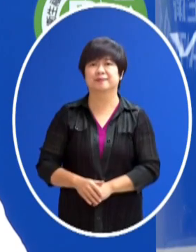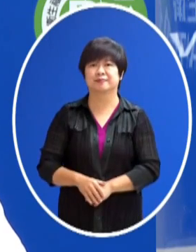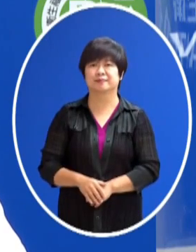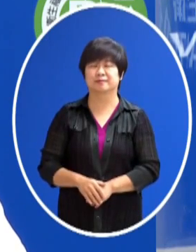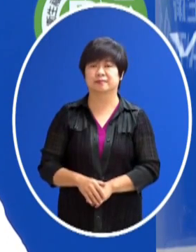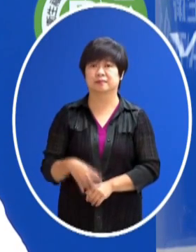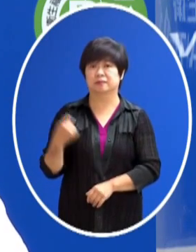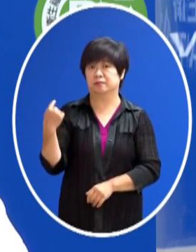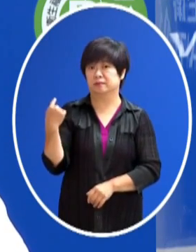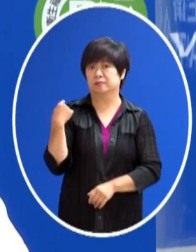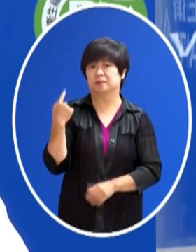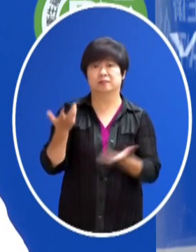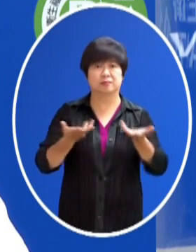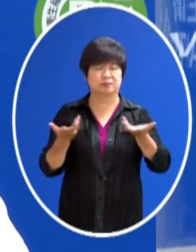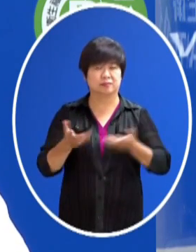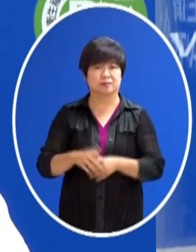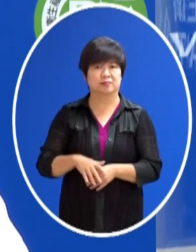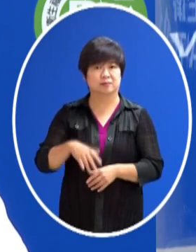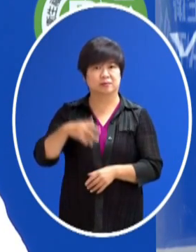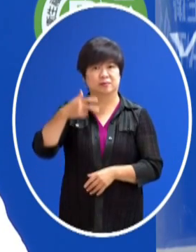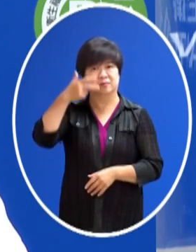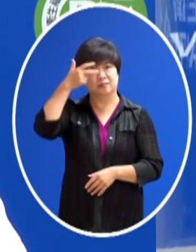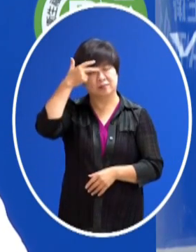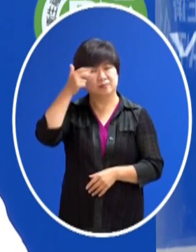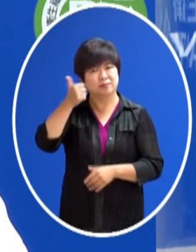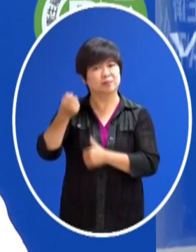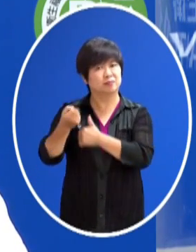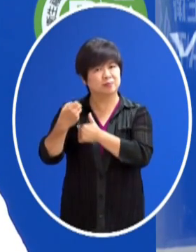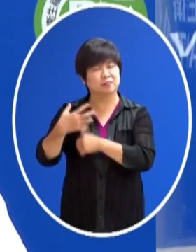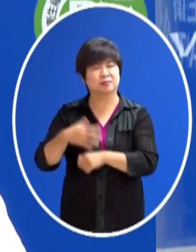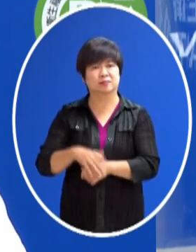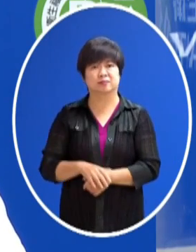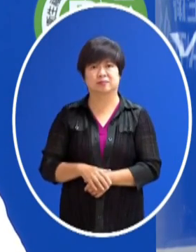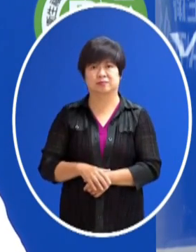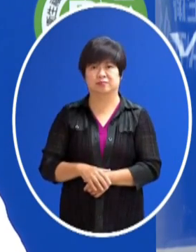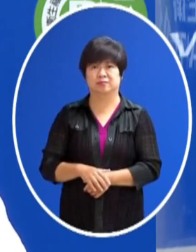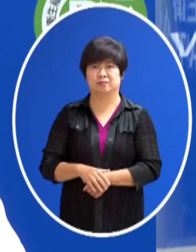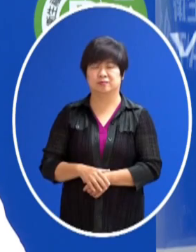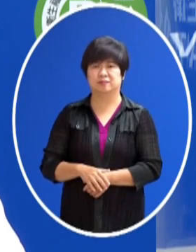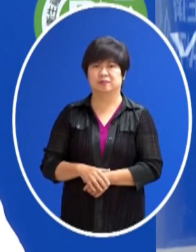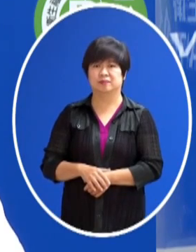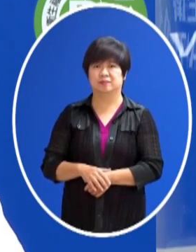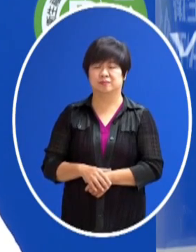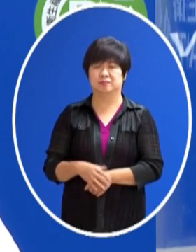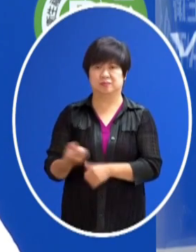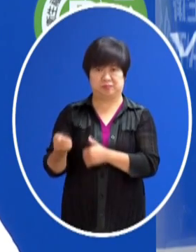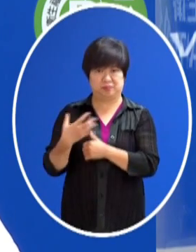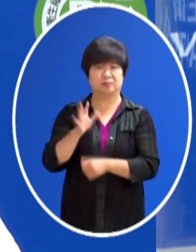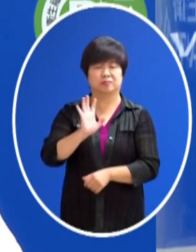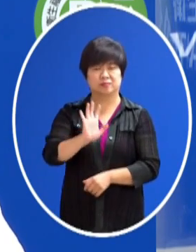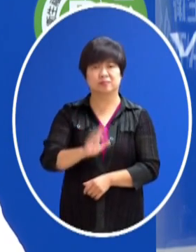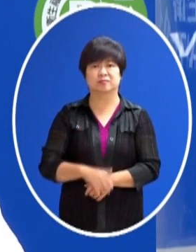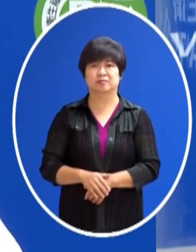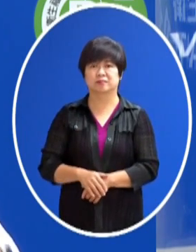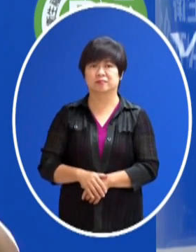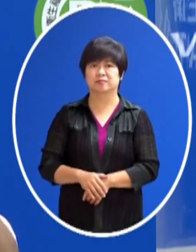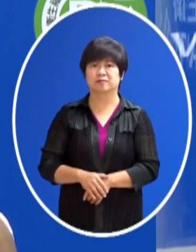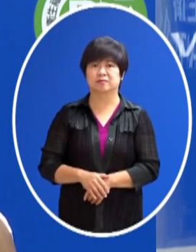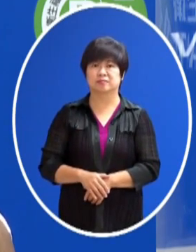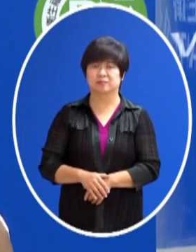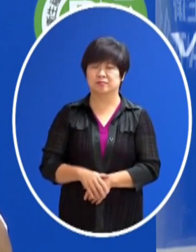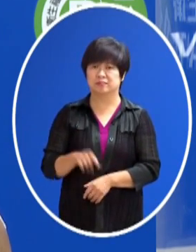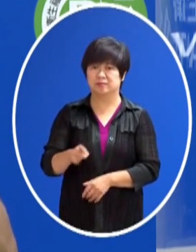配合台大公卫生，用学术的理由来去混乱咱即马所有的即个防疫的系统、甲计划、甲政